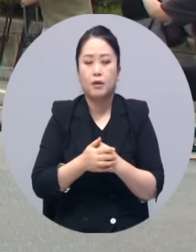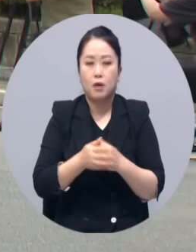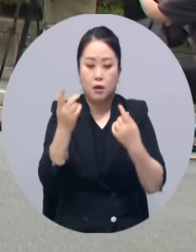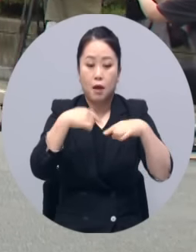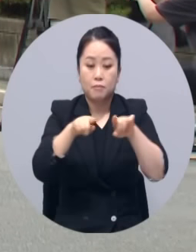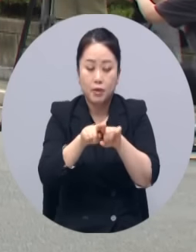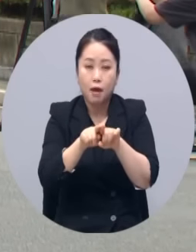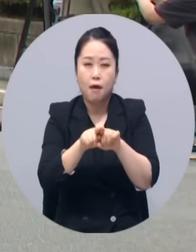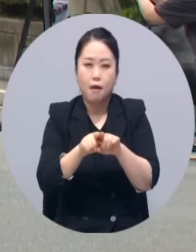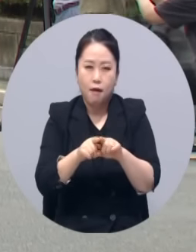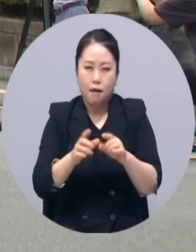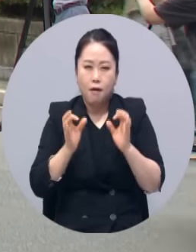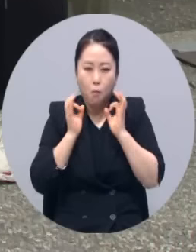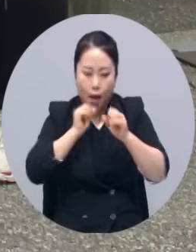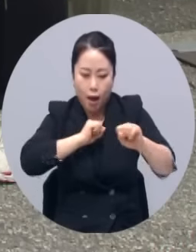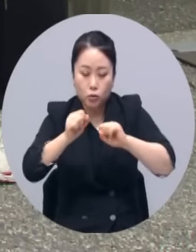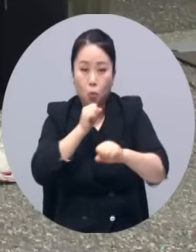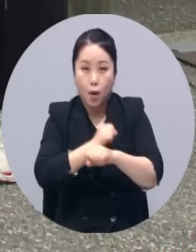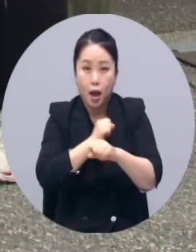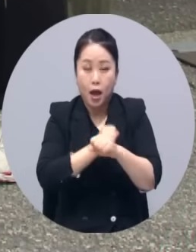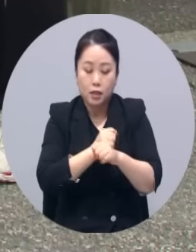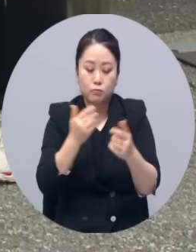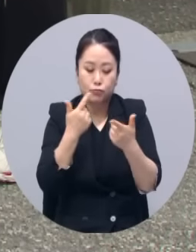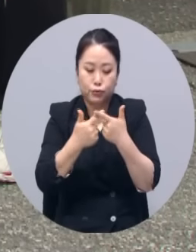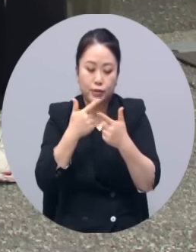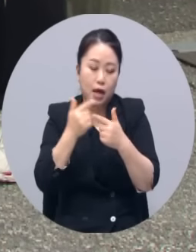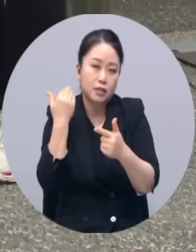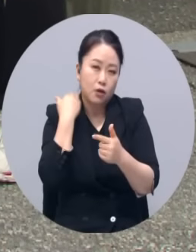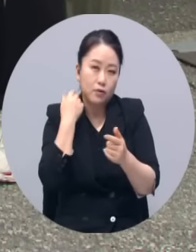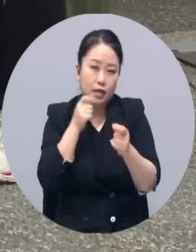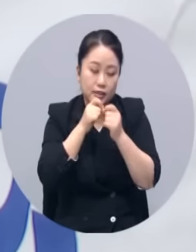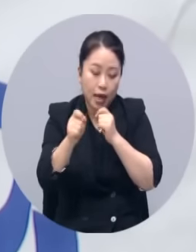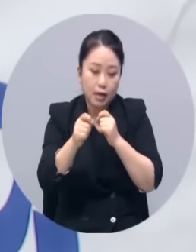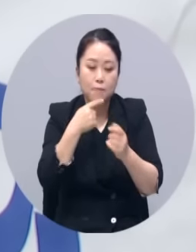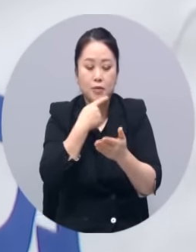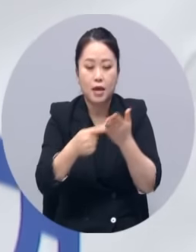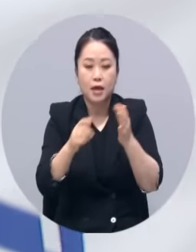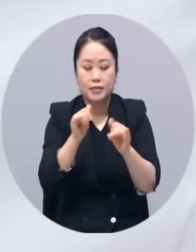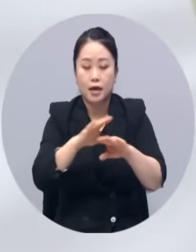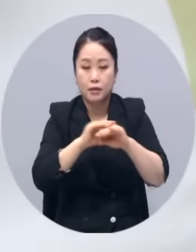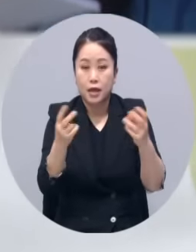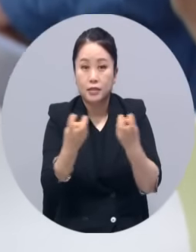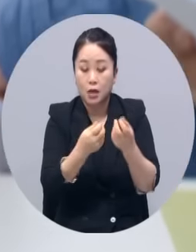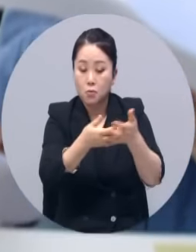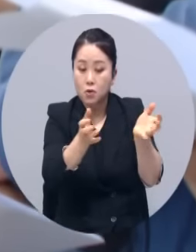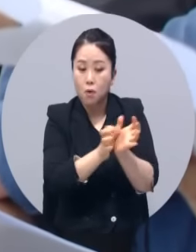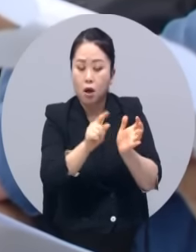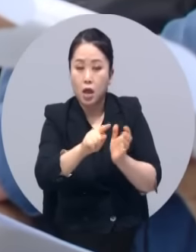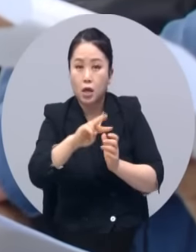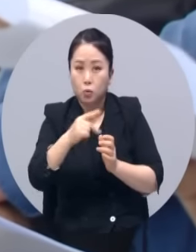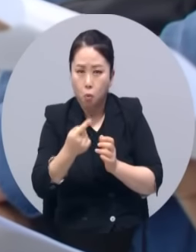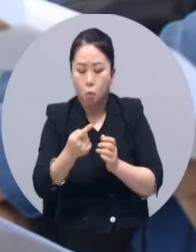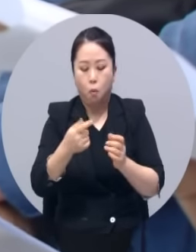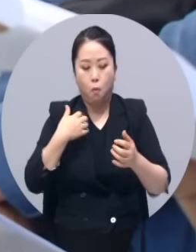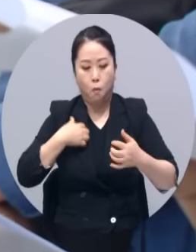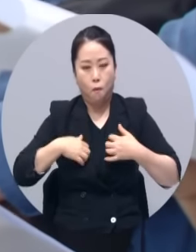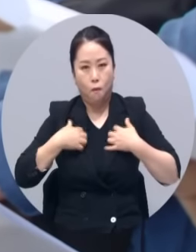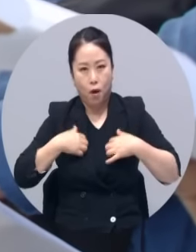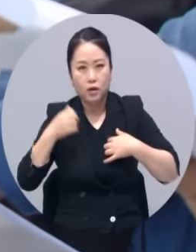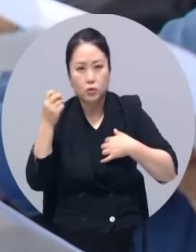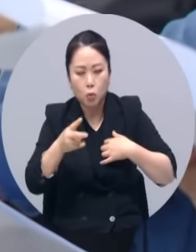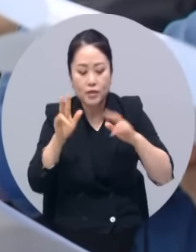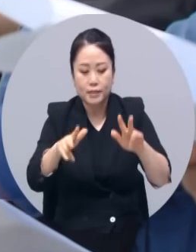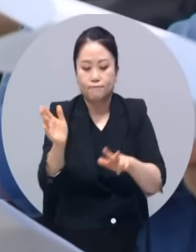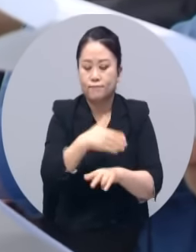싸운 부산 전세 사기 피해자 대책위 역시 선고 결과를 환영하면서도 이제 시작이라고 밝혔습니다. 전세 사기